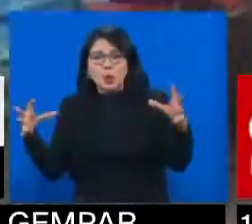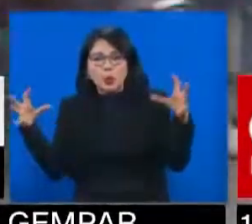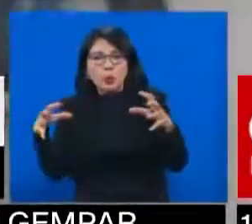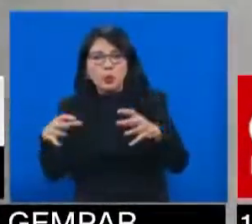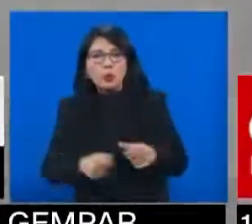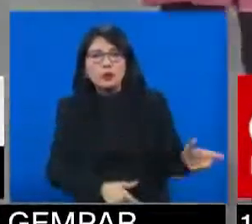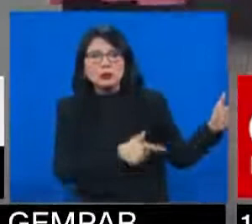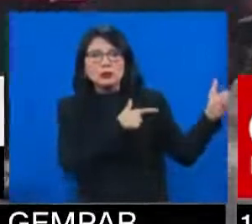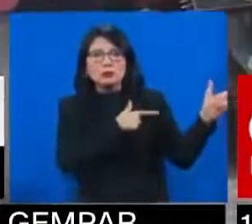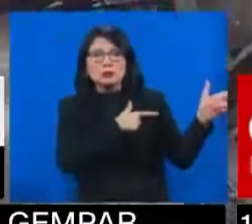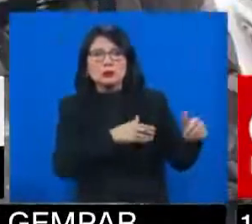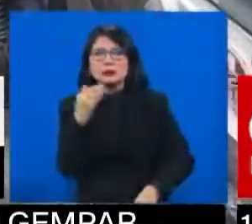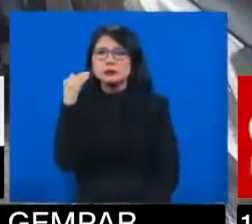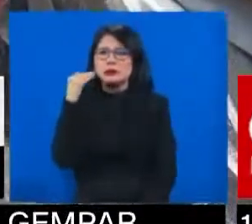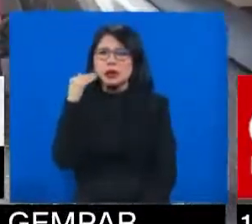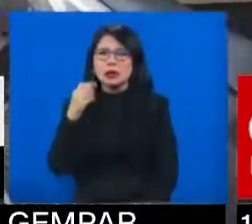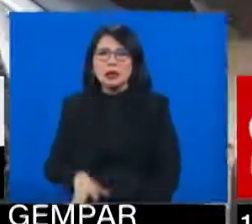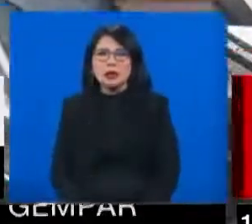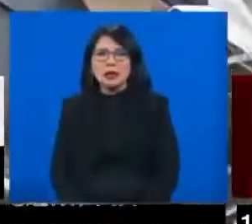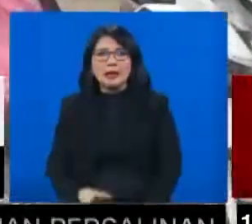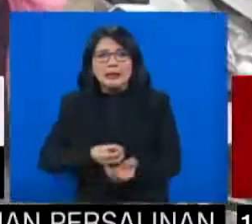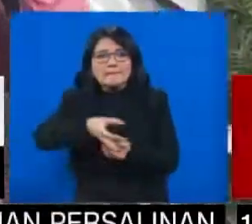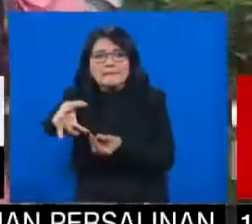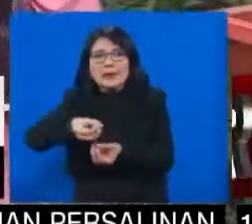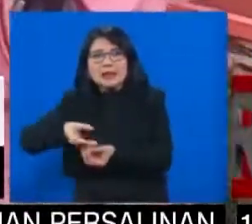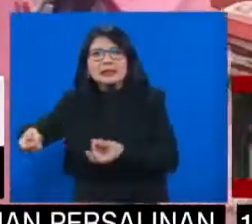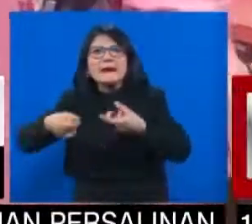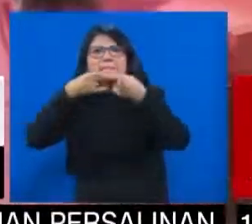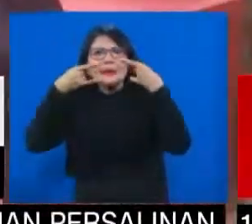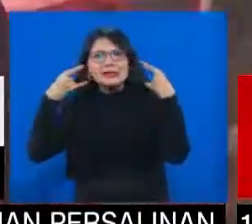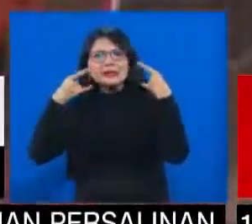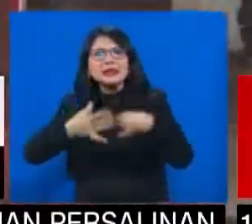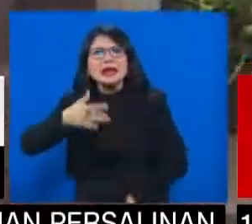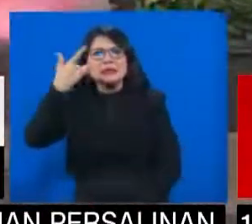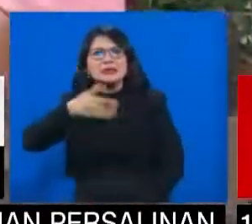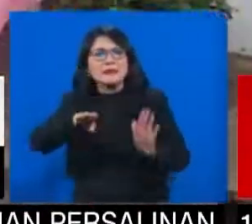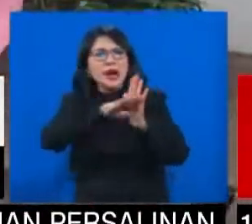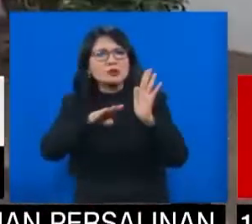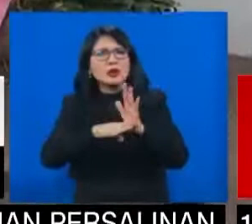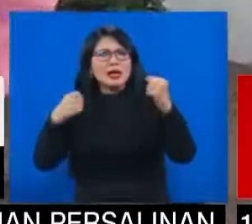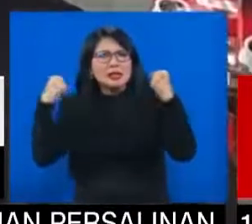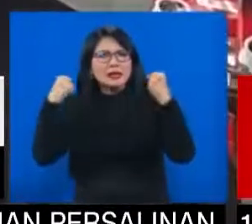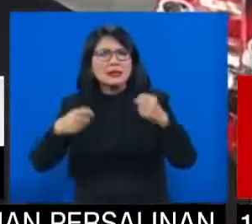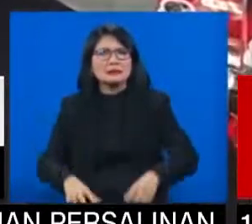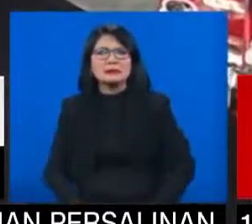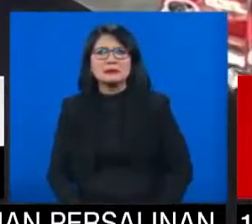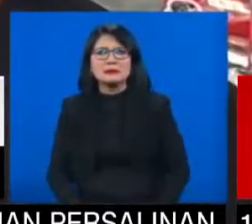PP melakukan penjagaan ketat serta membagikan masker untuk tetap patuh akan protokol kesehatan. Ya.